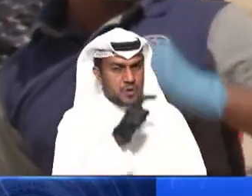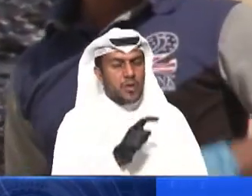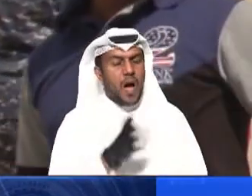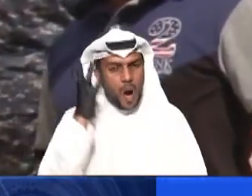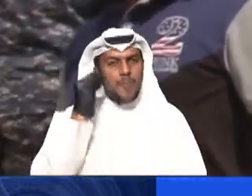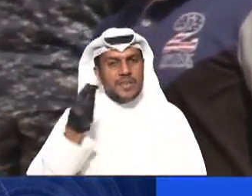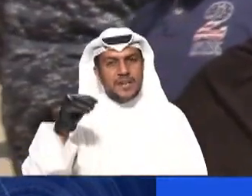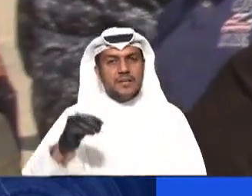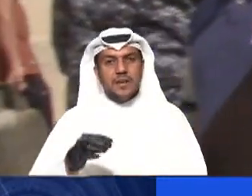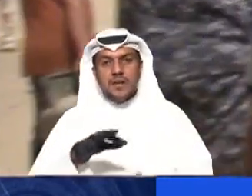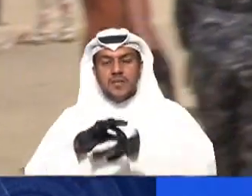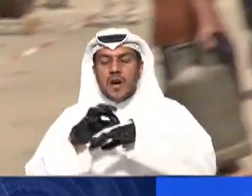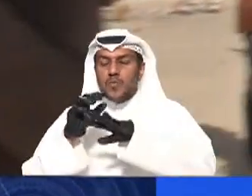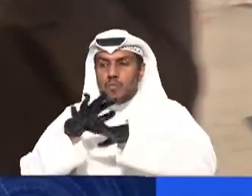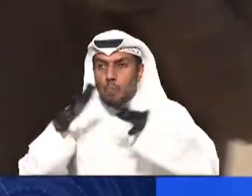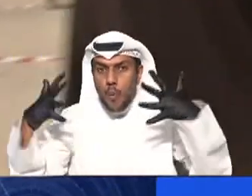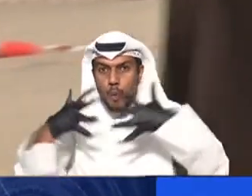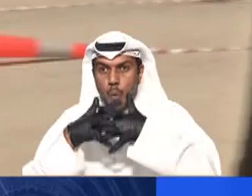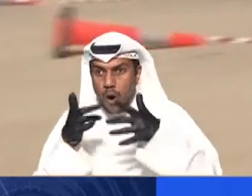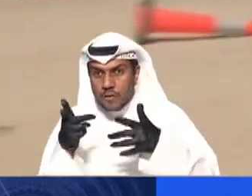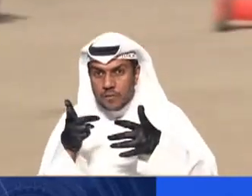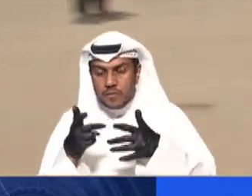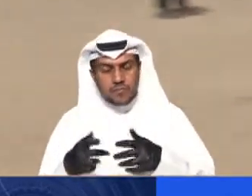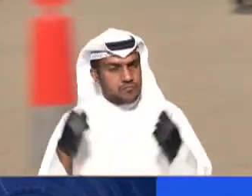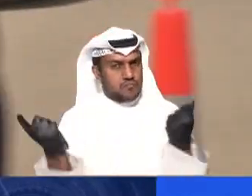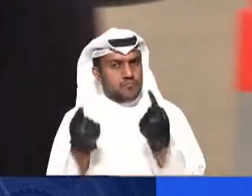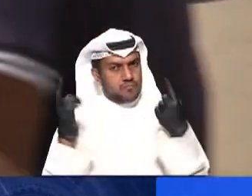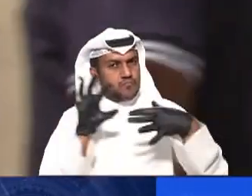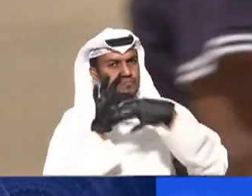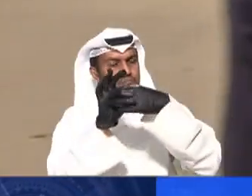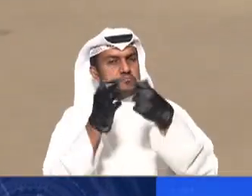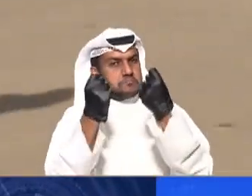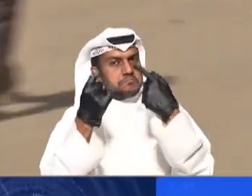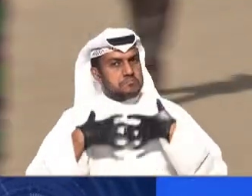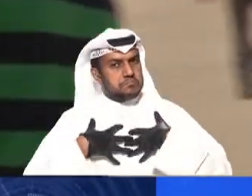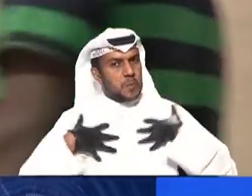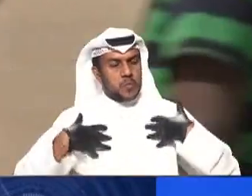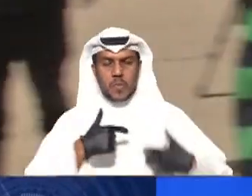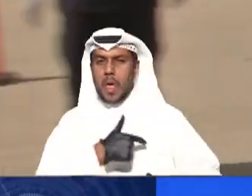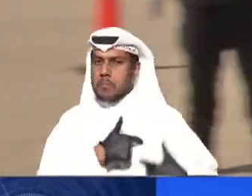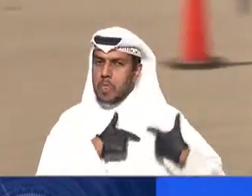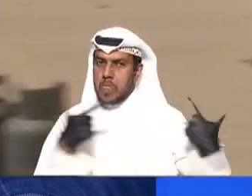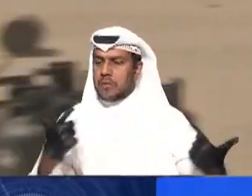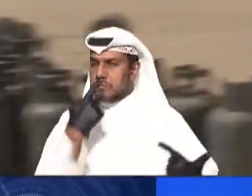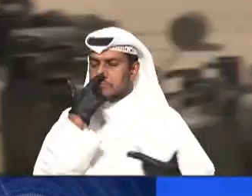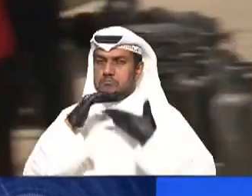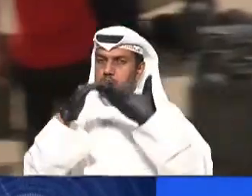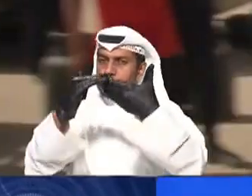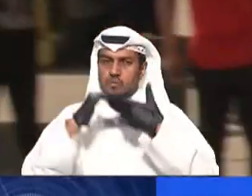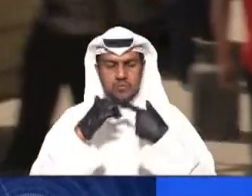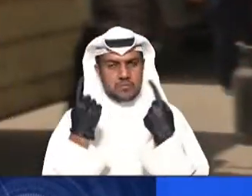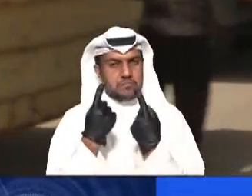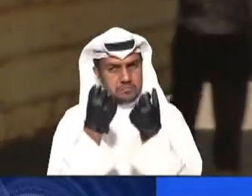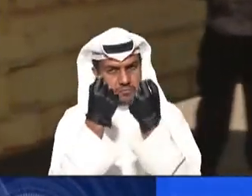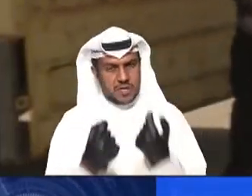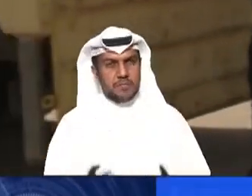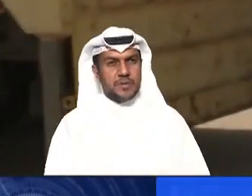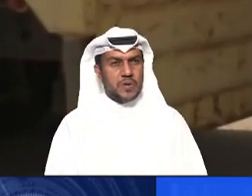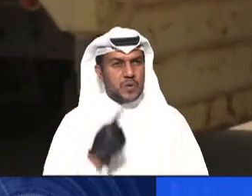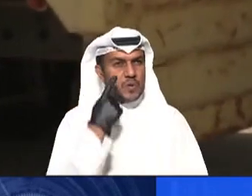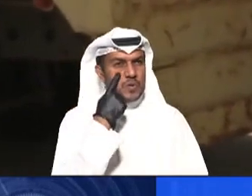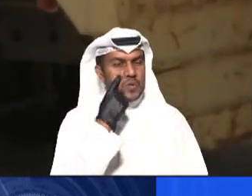لهم بعد نبي واحدة ثانية، والأمانة متفهمين ومقدرين الموضوع. فوزعنا تقريبا من الساعة 9:30 للحين يعني، والحين في هذا